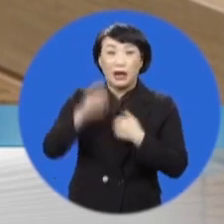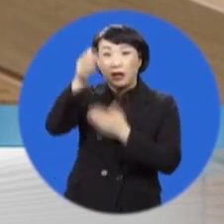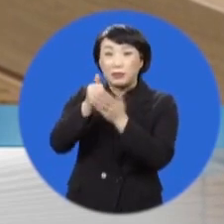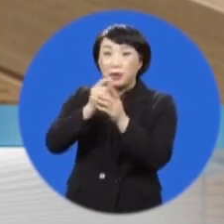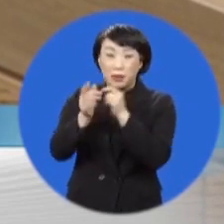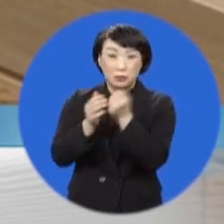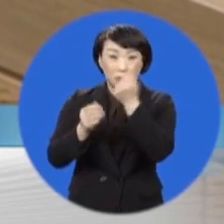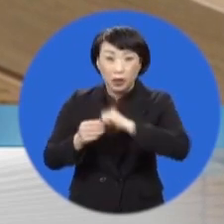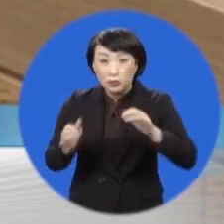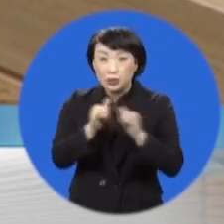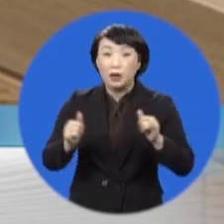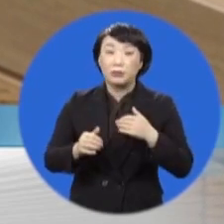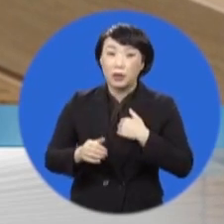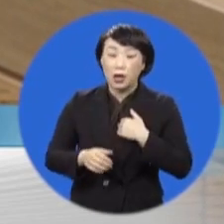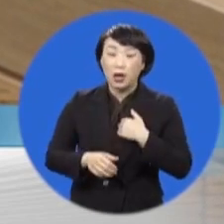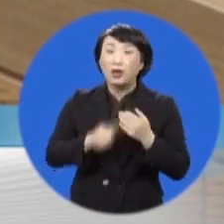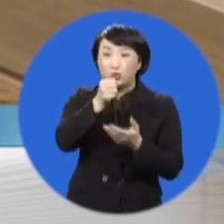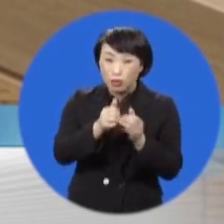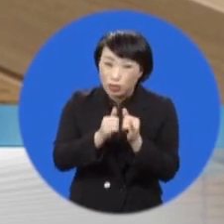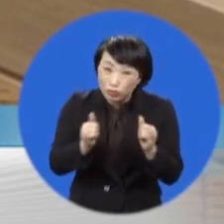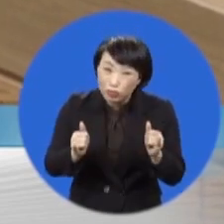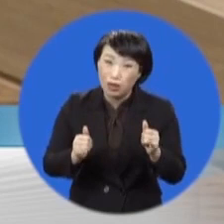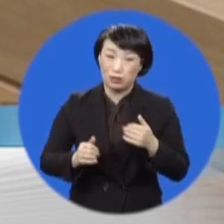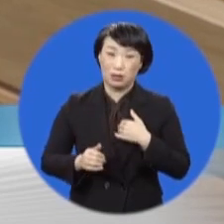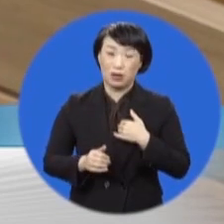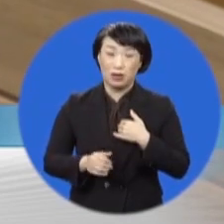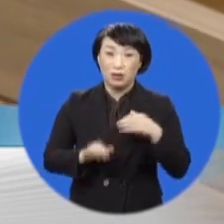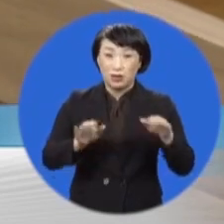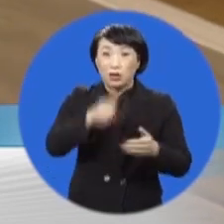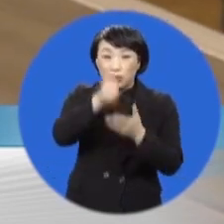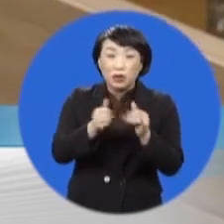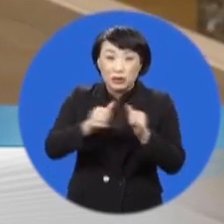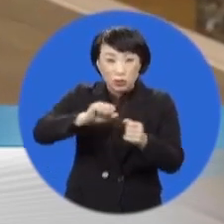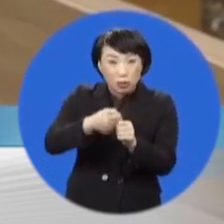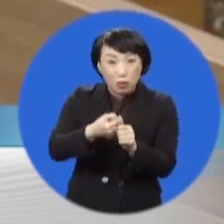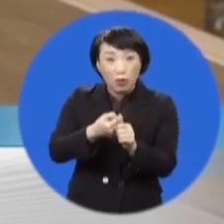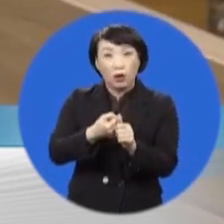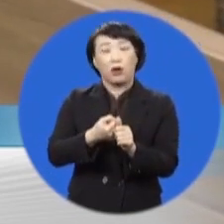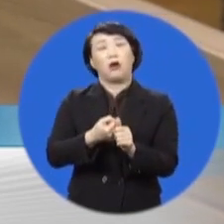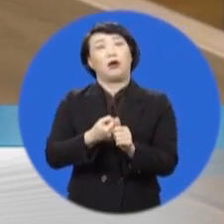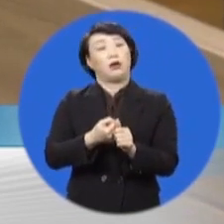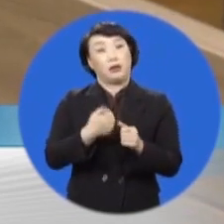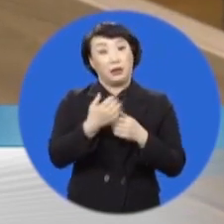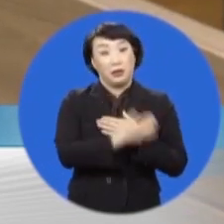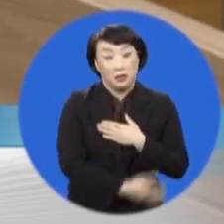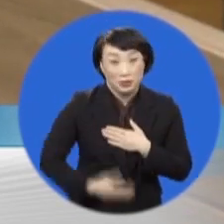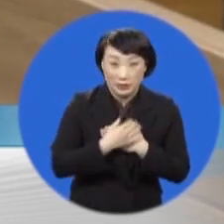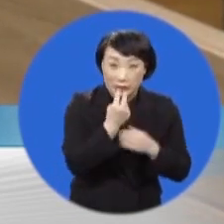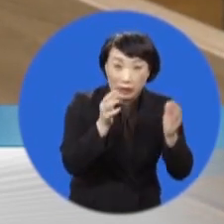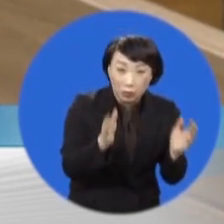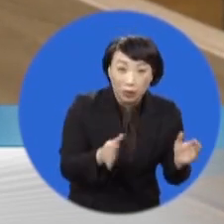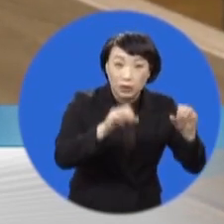말씀을 뻔뻔 빤 뒤 이오나 비니 받는 통보를 역시 있을 때는